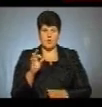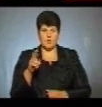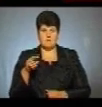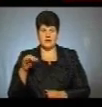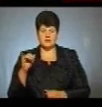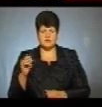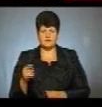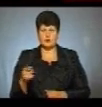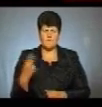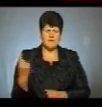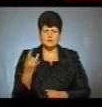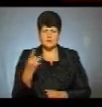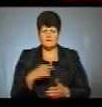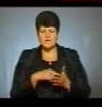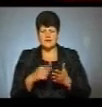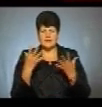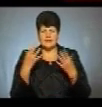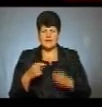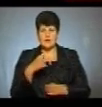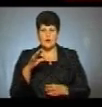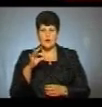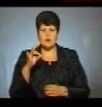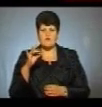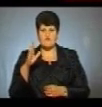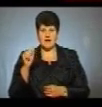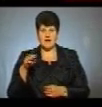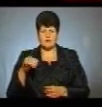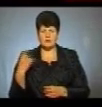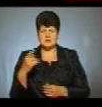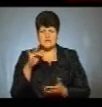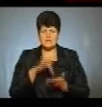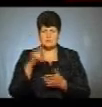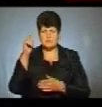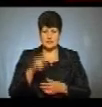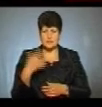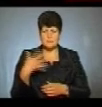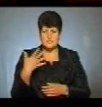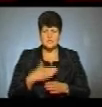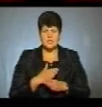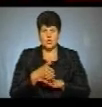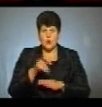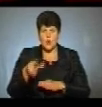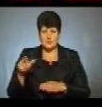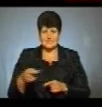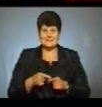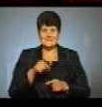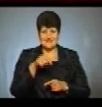У Тернополі вперше відзначили День Хорватії. До обласного центру приїхали майже 50 гостей з цієї